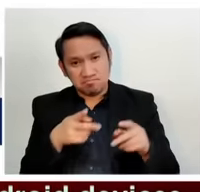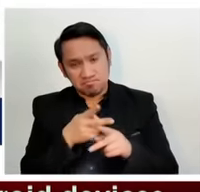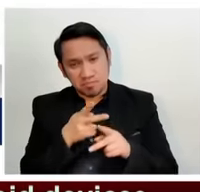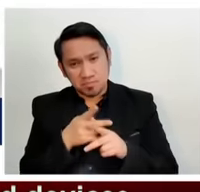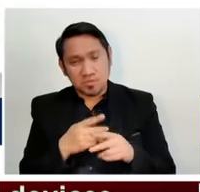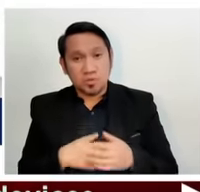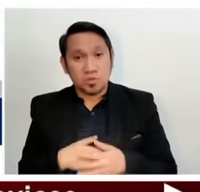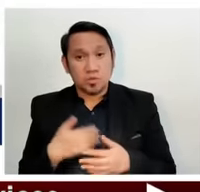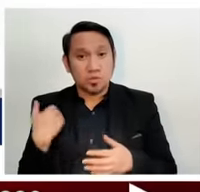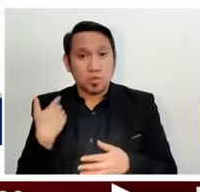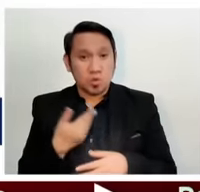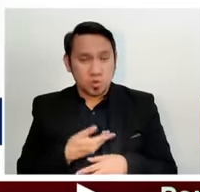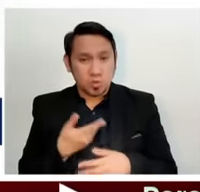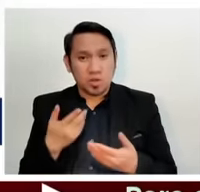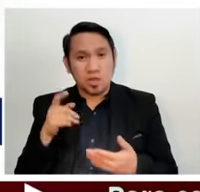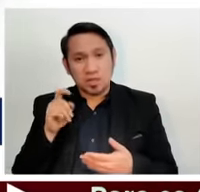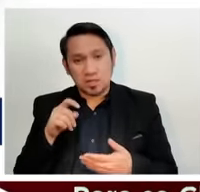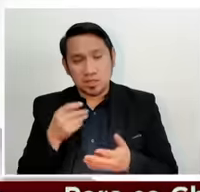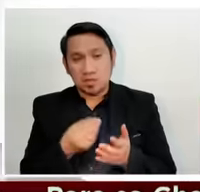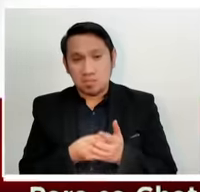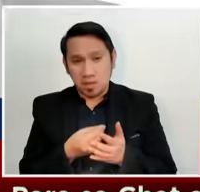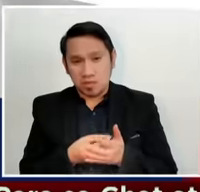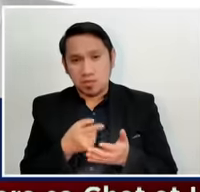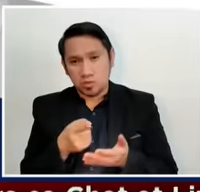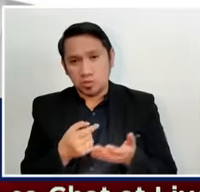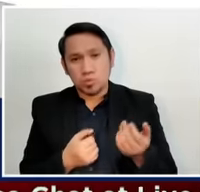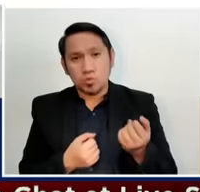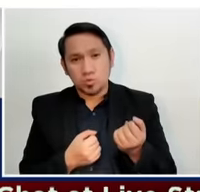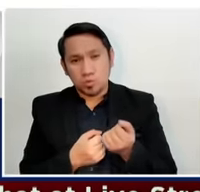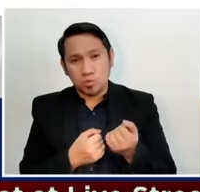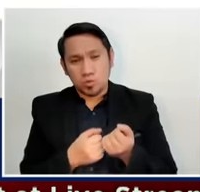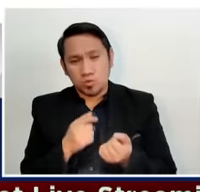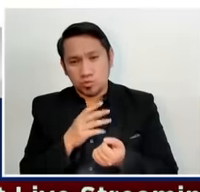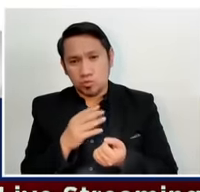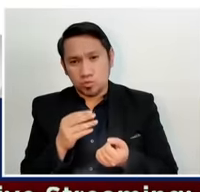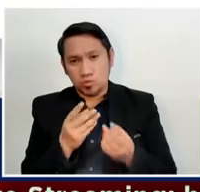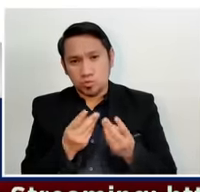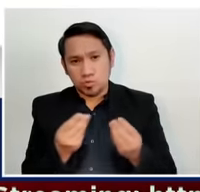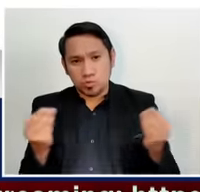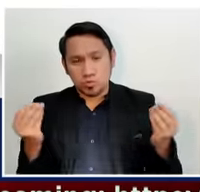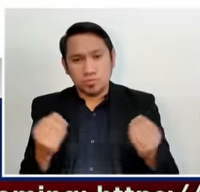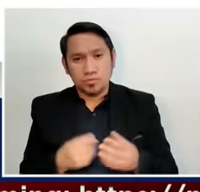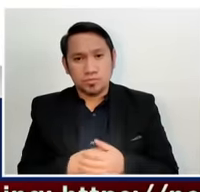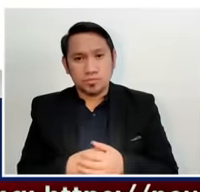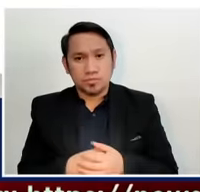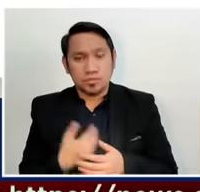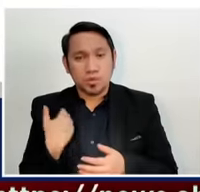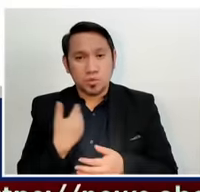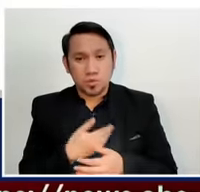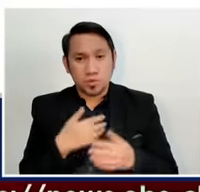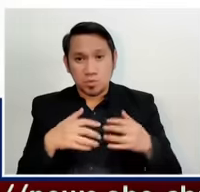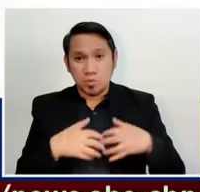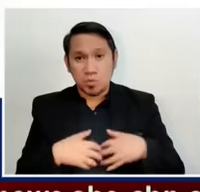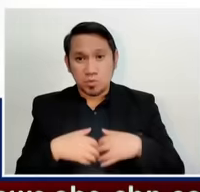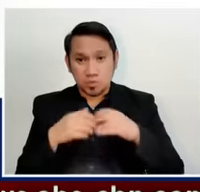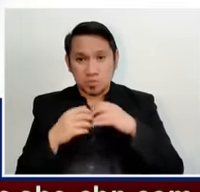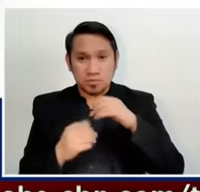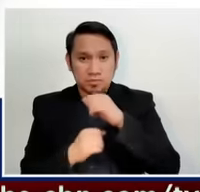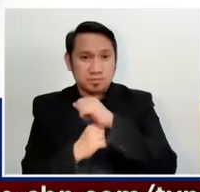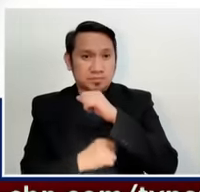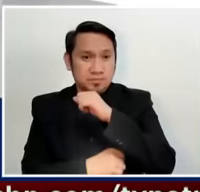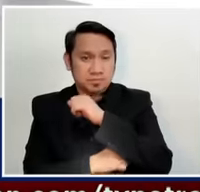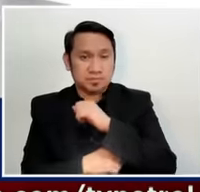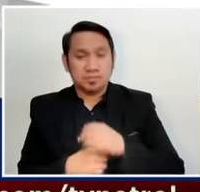federal resources they need as we respond to this emergency. And I mean all the federal resources. And we're going to rebuild that port together.